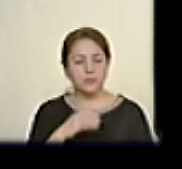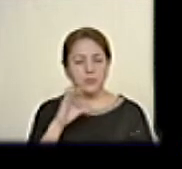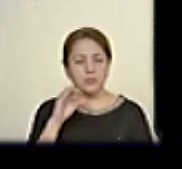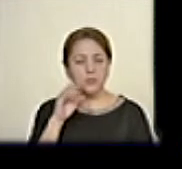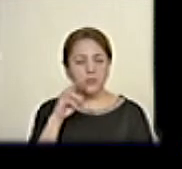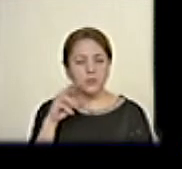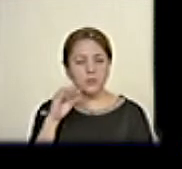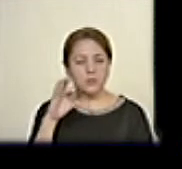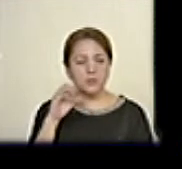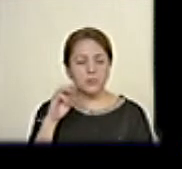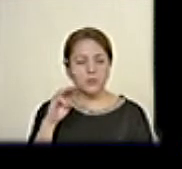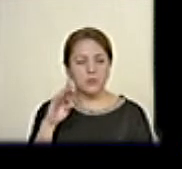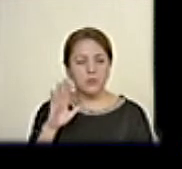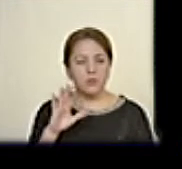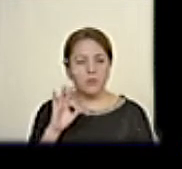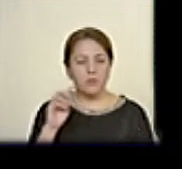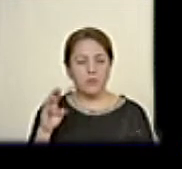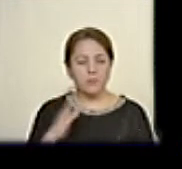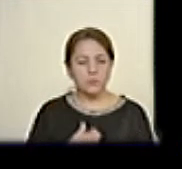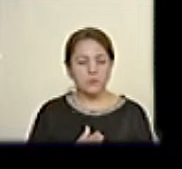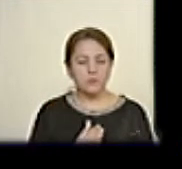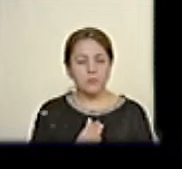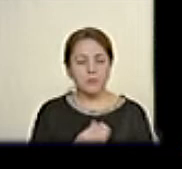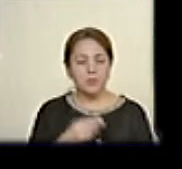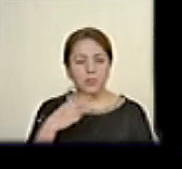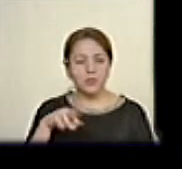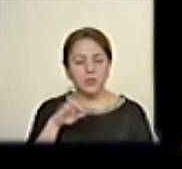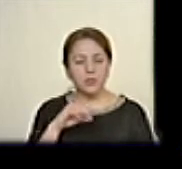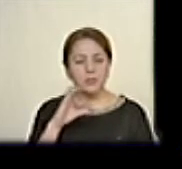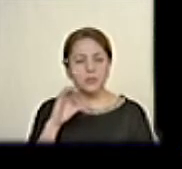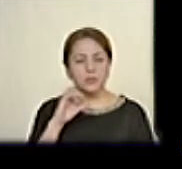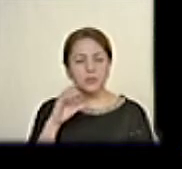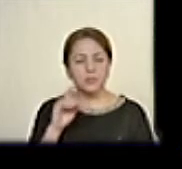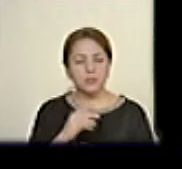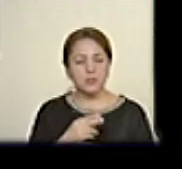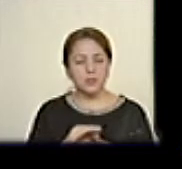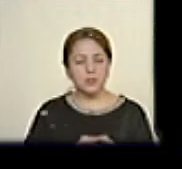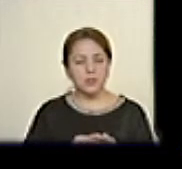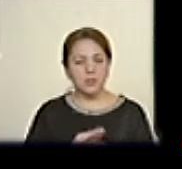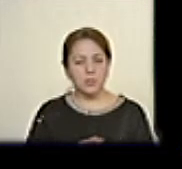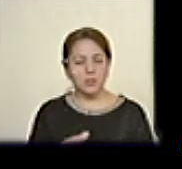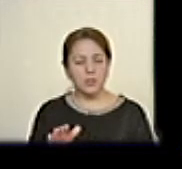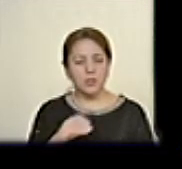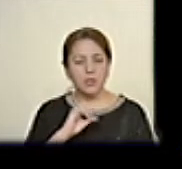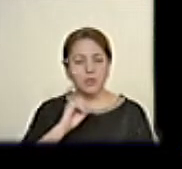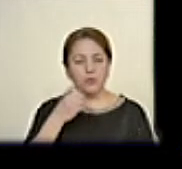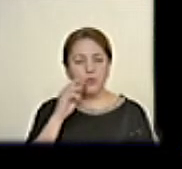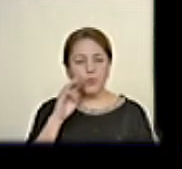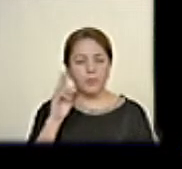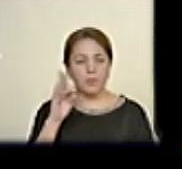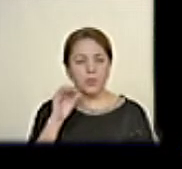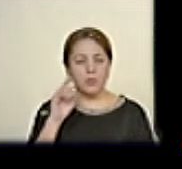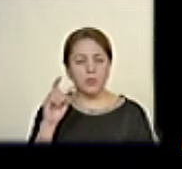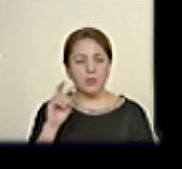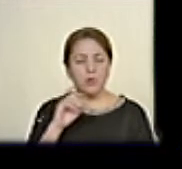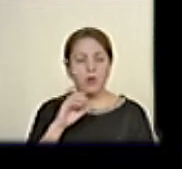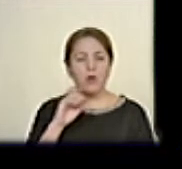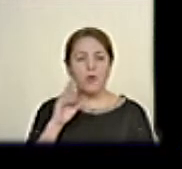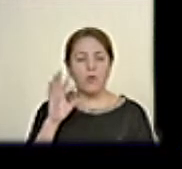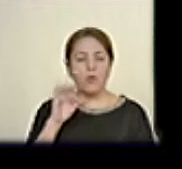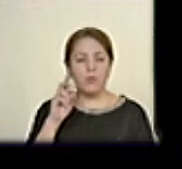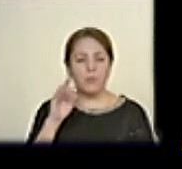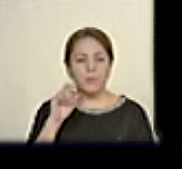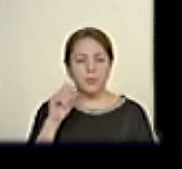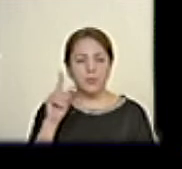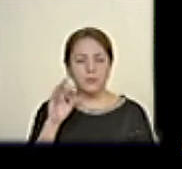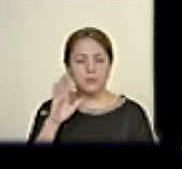средством, служащим для создания емких, выразительных и оригинальных образов. Что